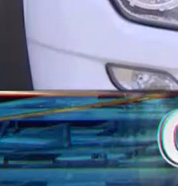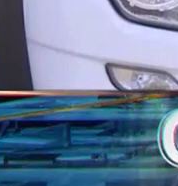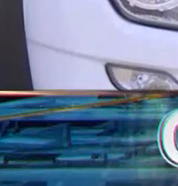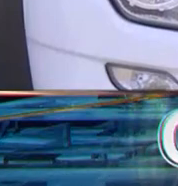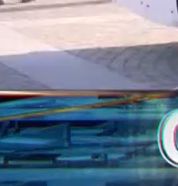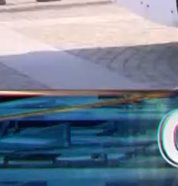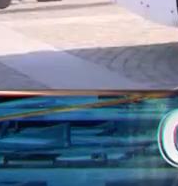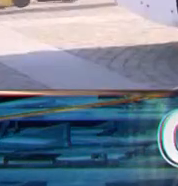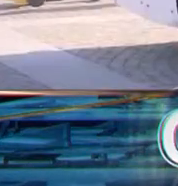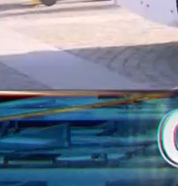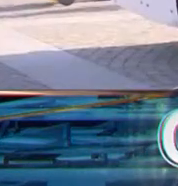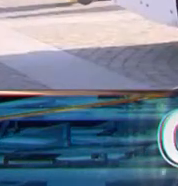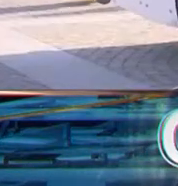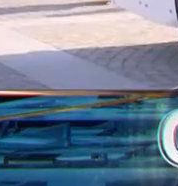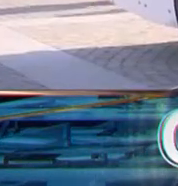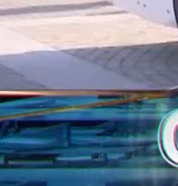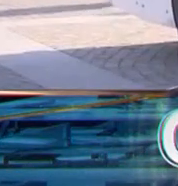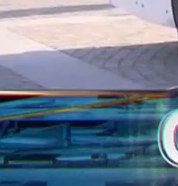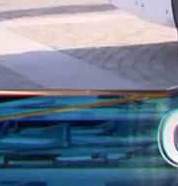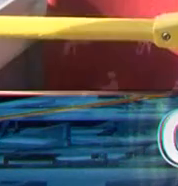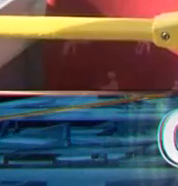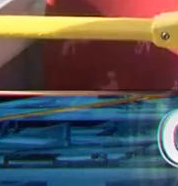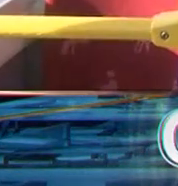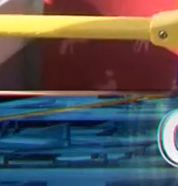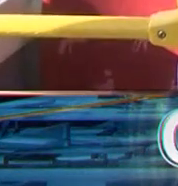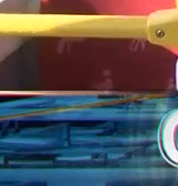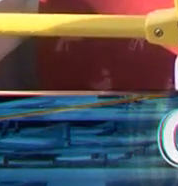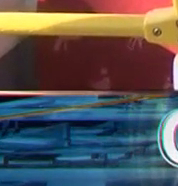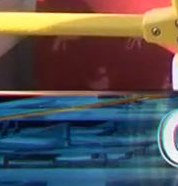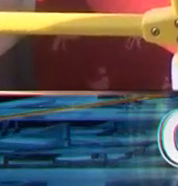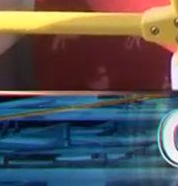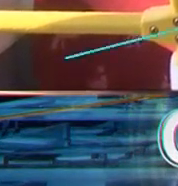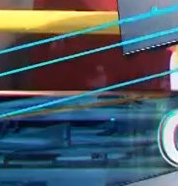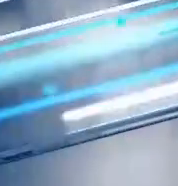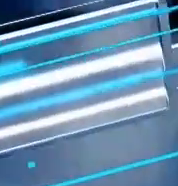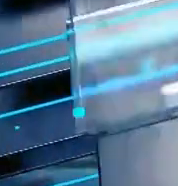Тест-драйв. Автобус отечественного производства проходит обкатку в Талдыкургане.